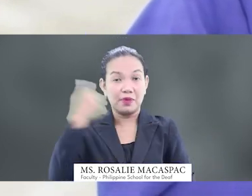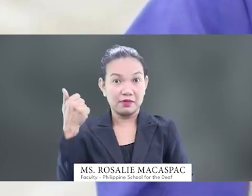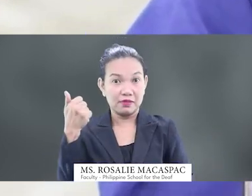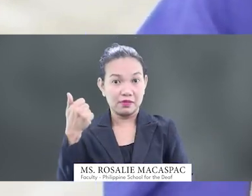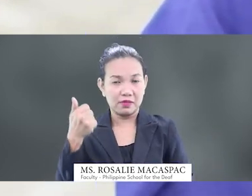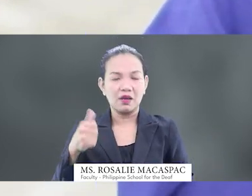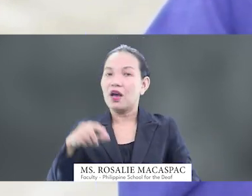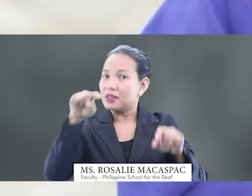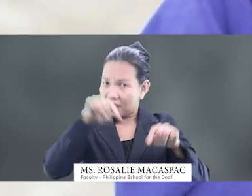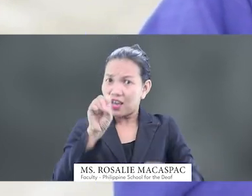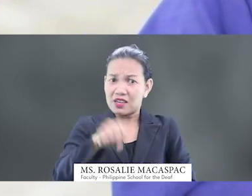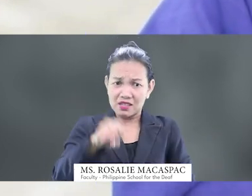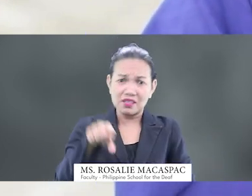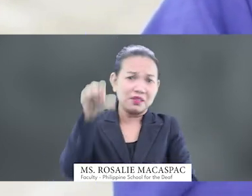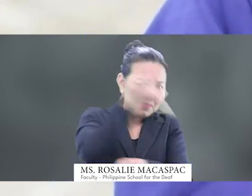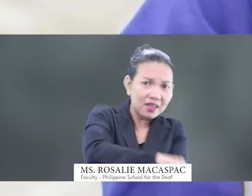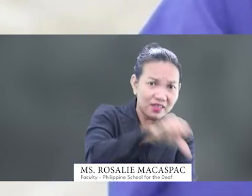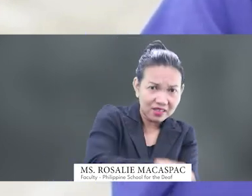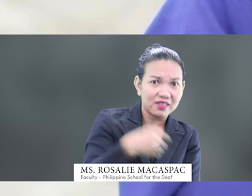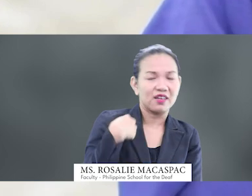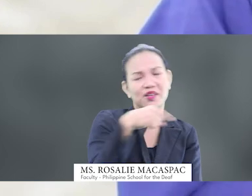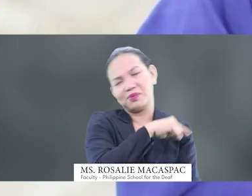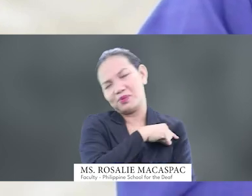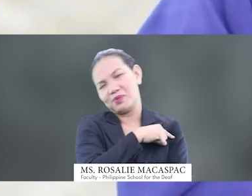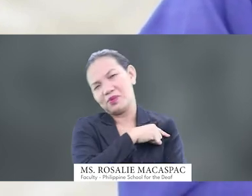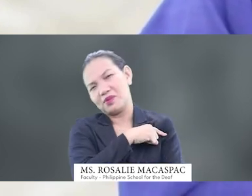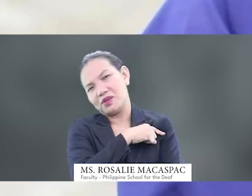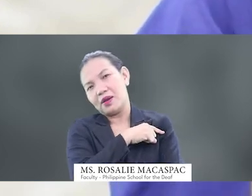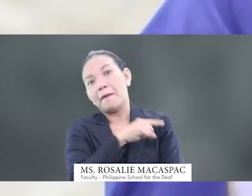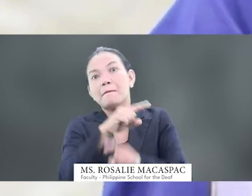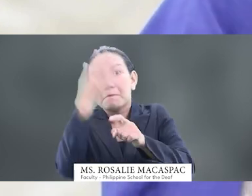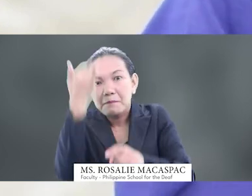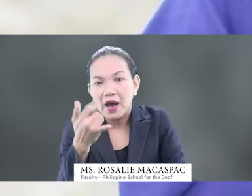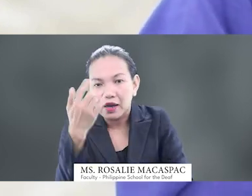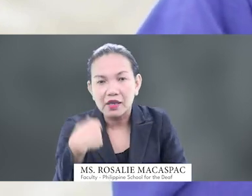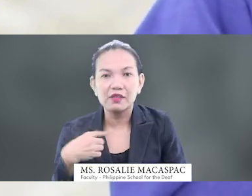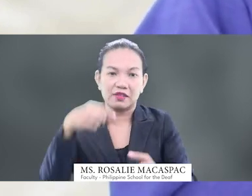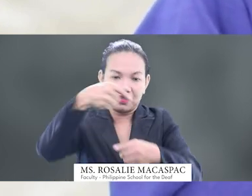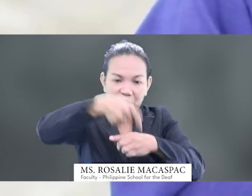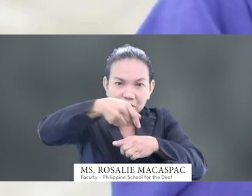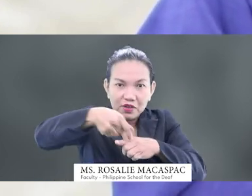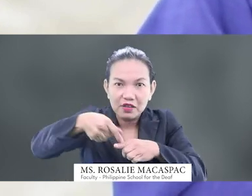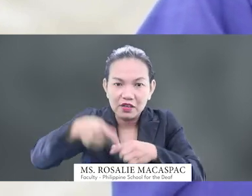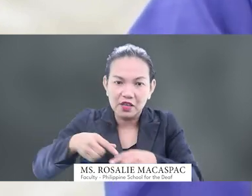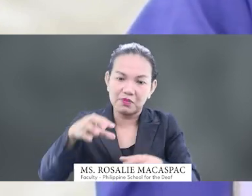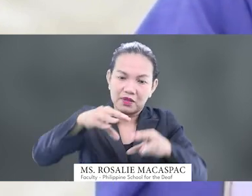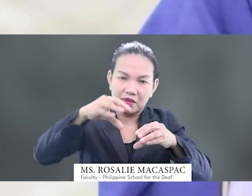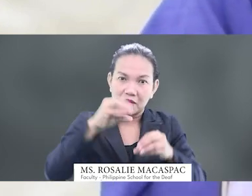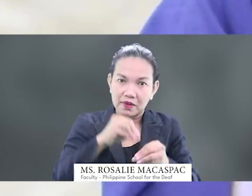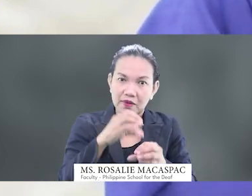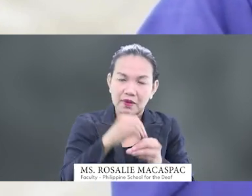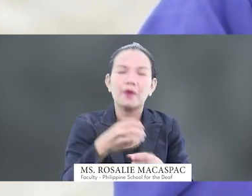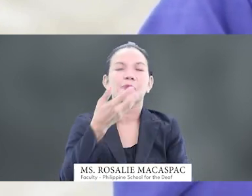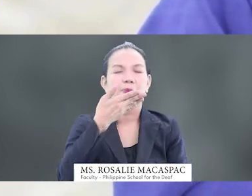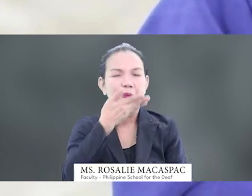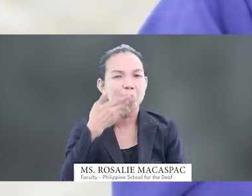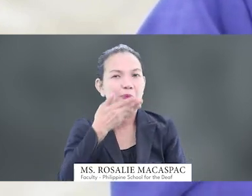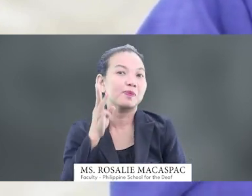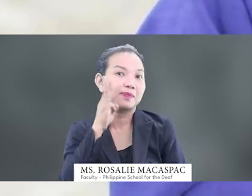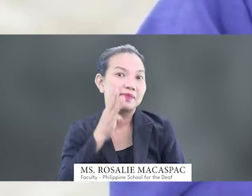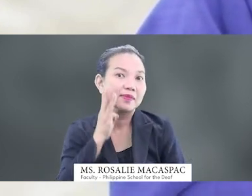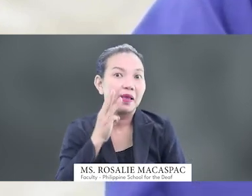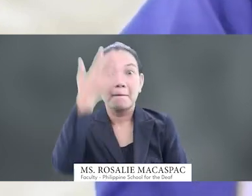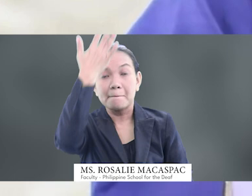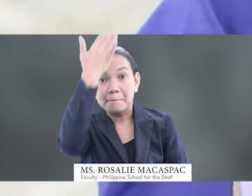us. Mapipiga tayo. Yes, mapipiga. Bakit pinipiga ang ubas? Para magkaroon ng matamis